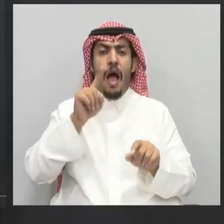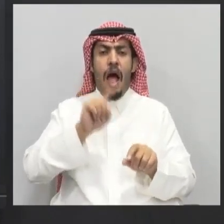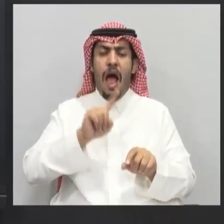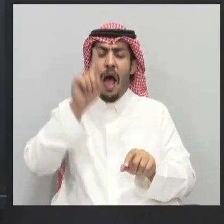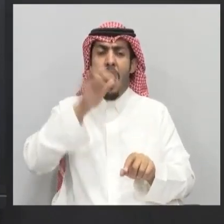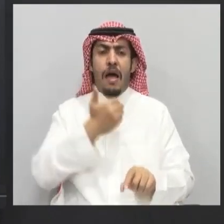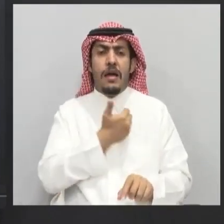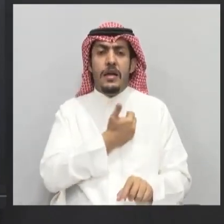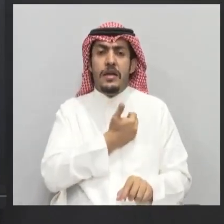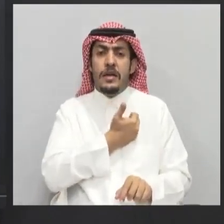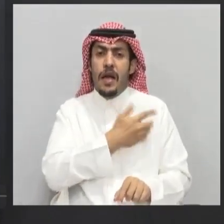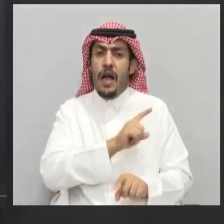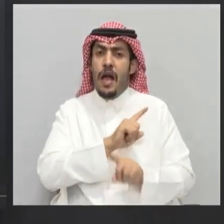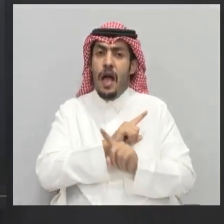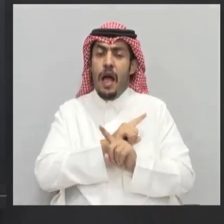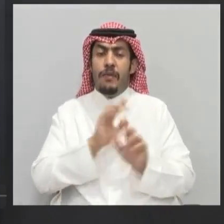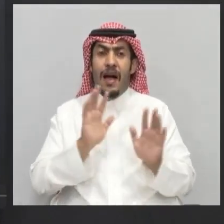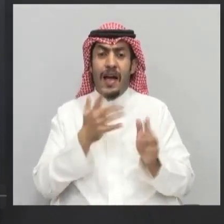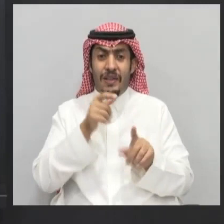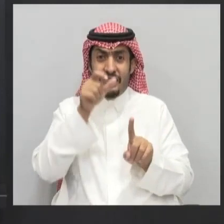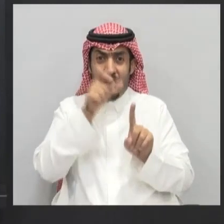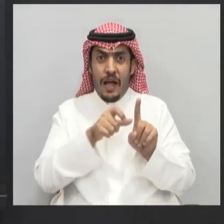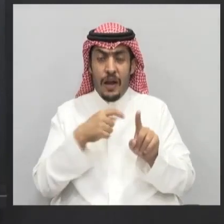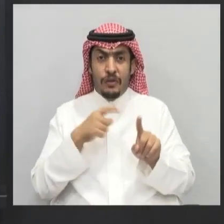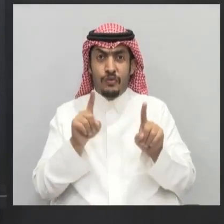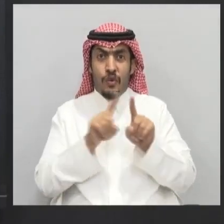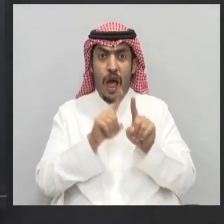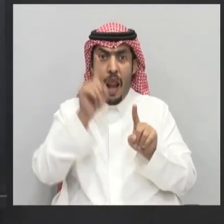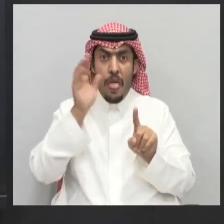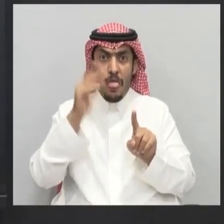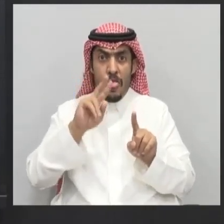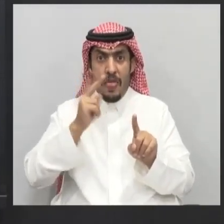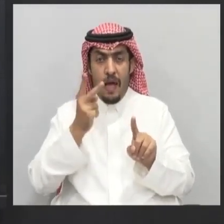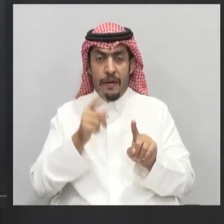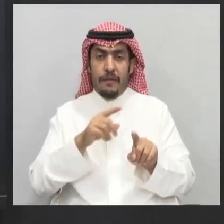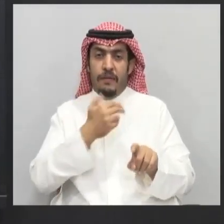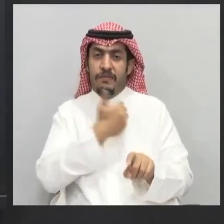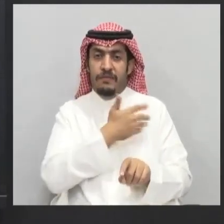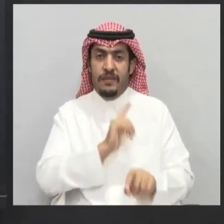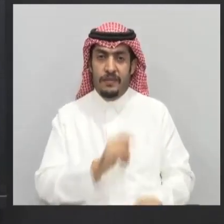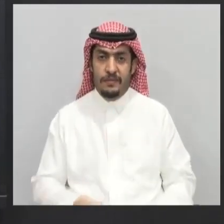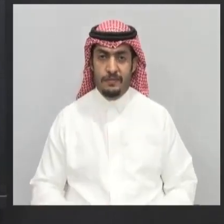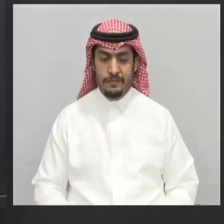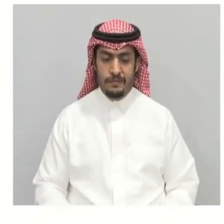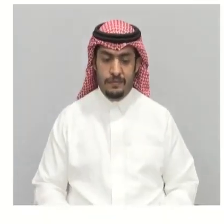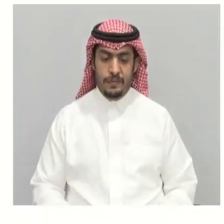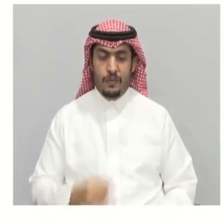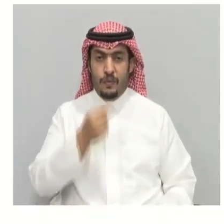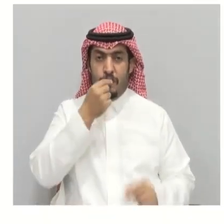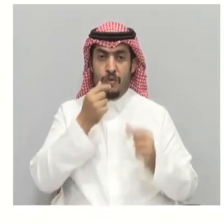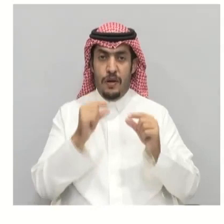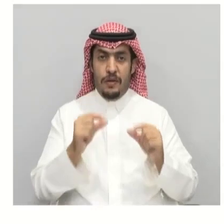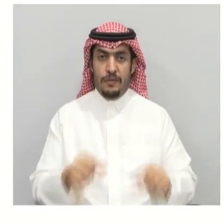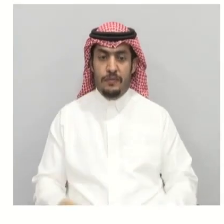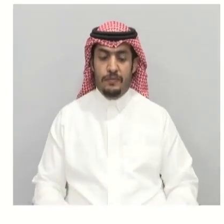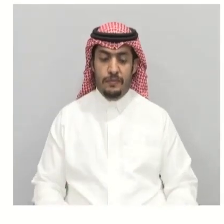الله لا يغفره اي واحد يشرك به سبحانه وتعالى تاملوا معي هذه الايه يقول الله